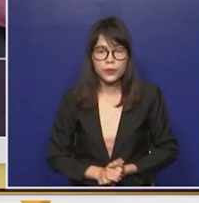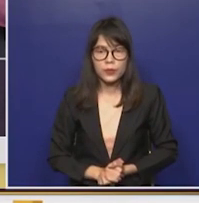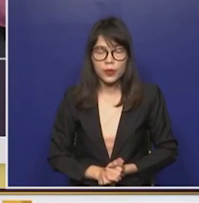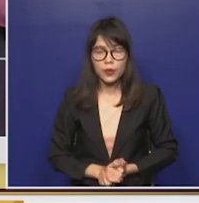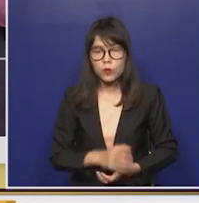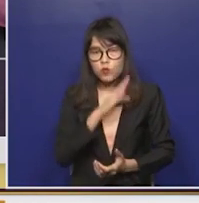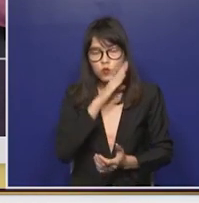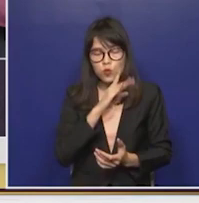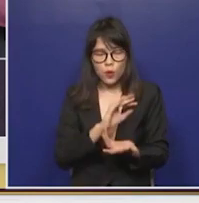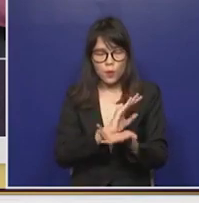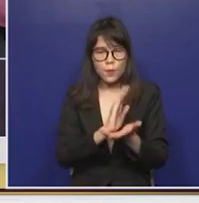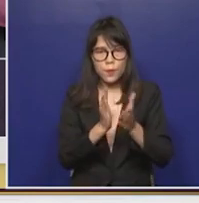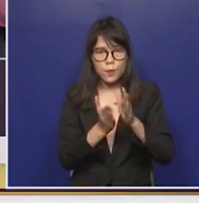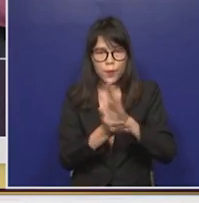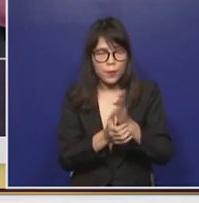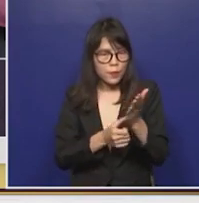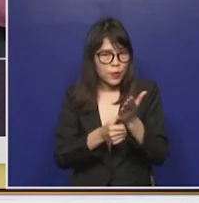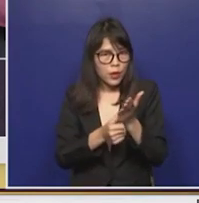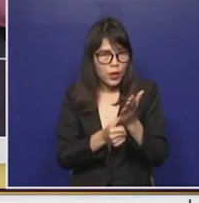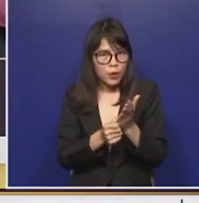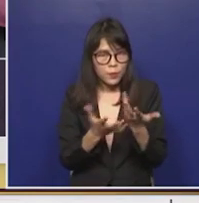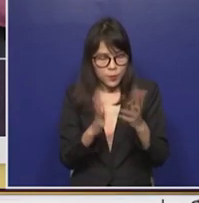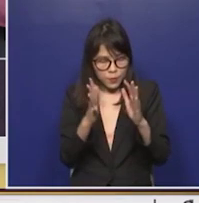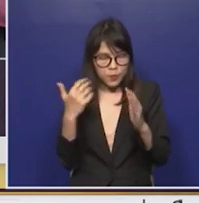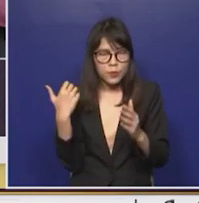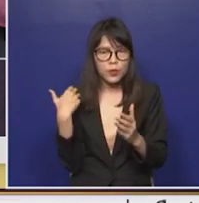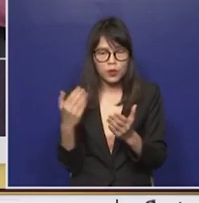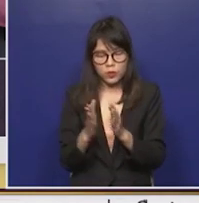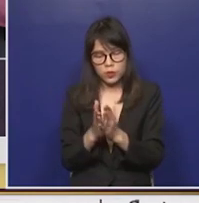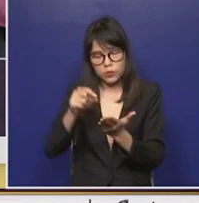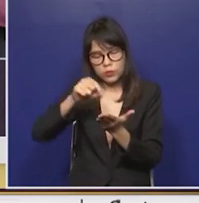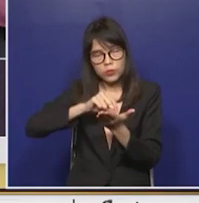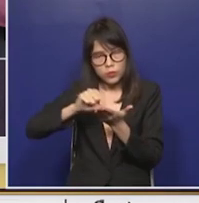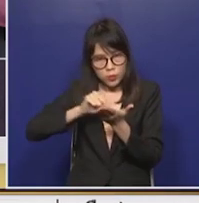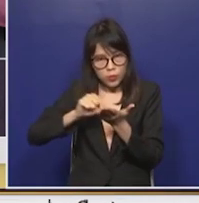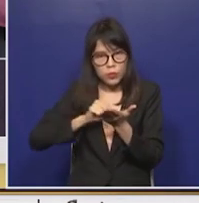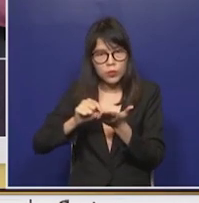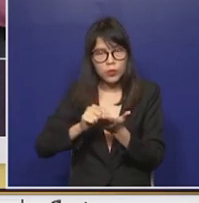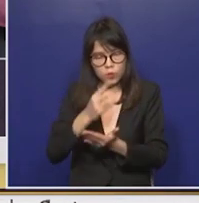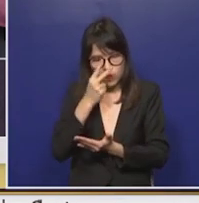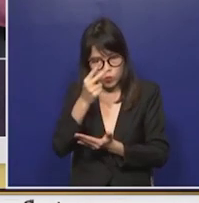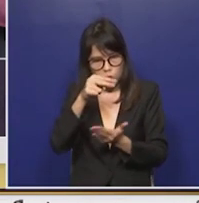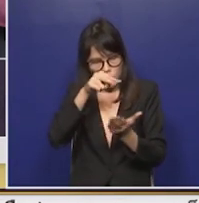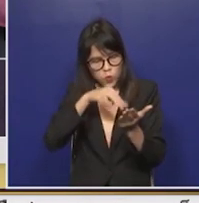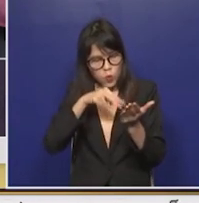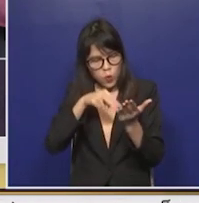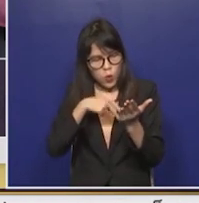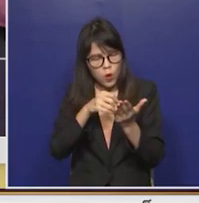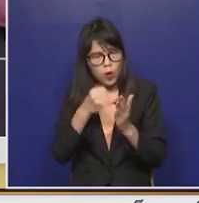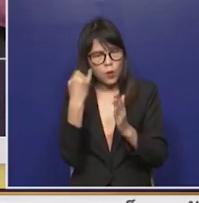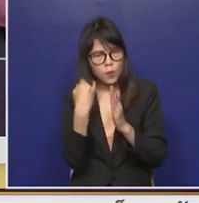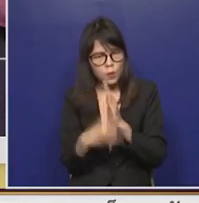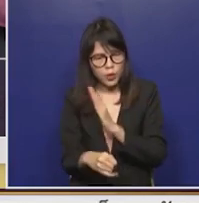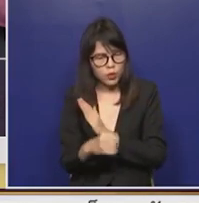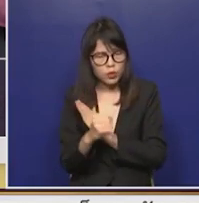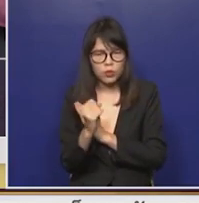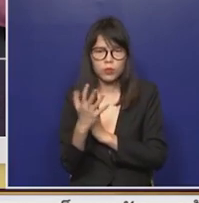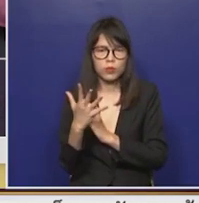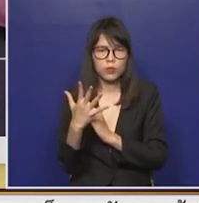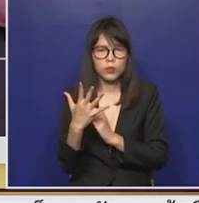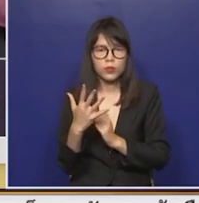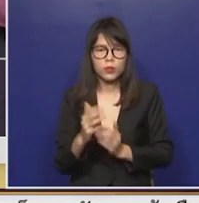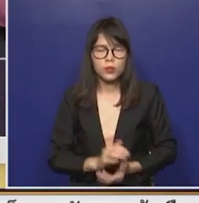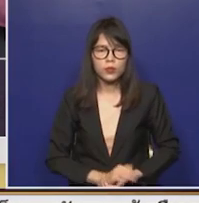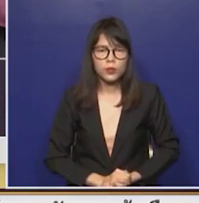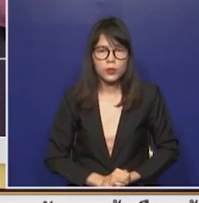รับปรุงแก้ไขผมก็บรรจุเพราะดูข้อยัตตินี้แล้วก็ไม่มีอะไรที่ผิดต่อข้อบังคับ